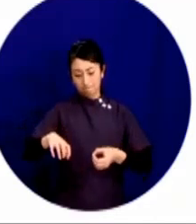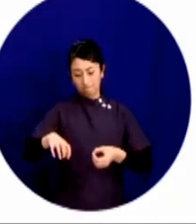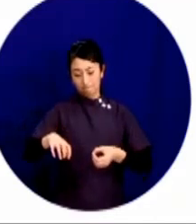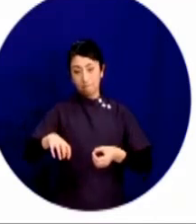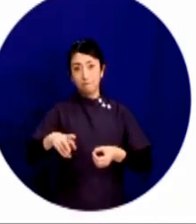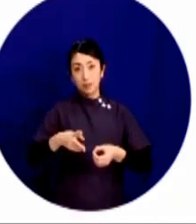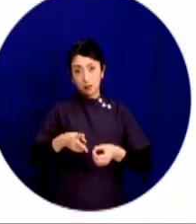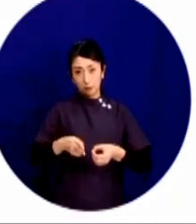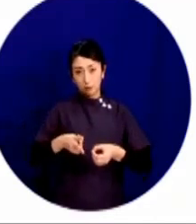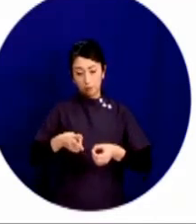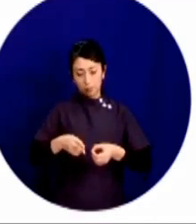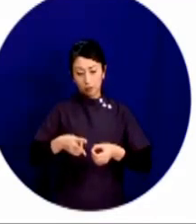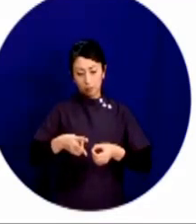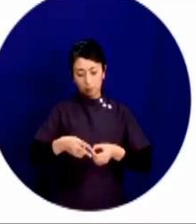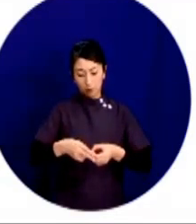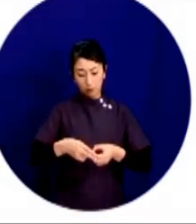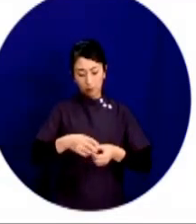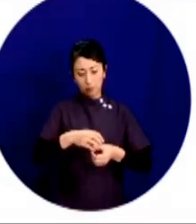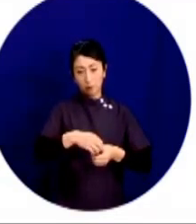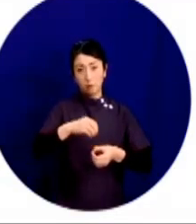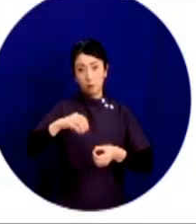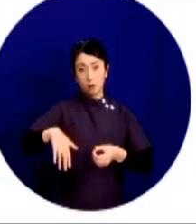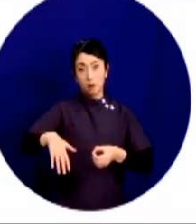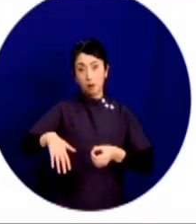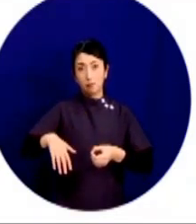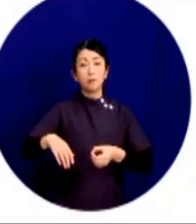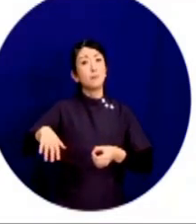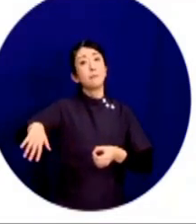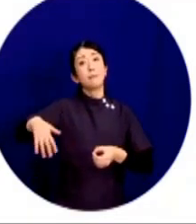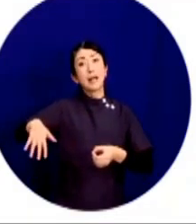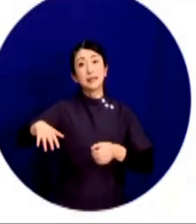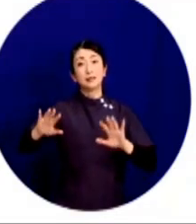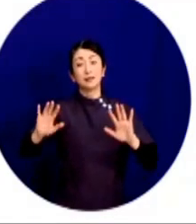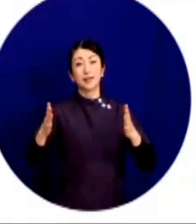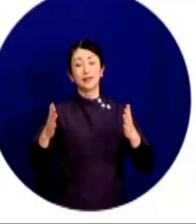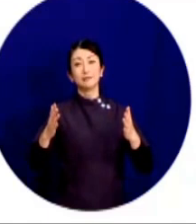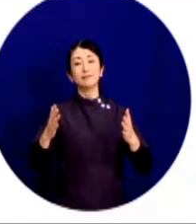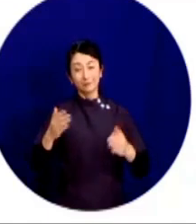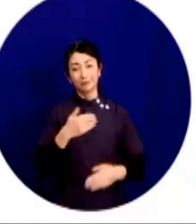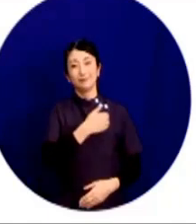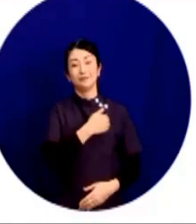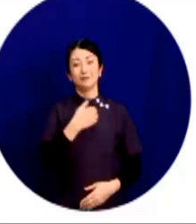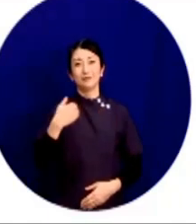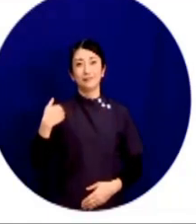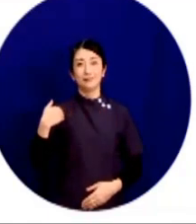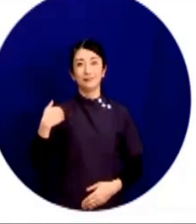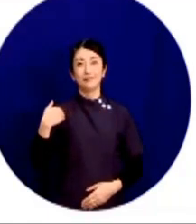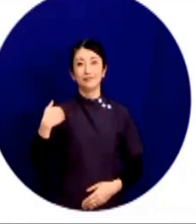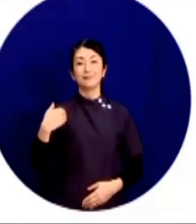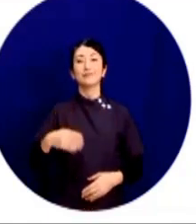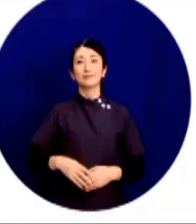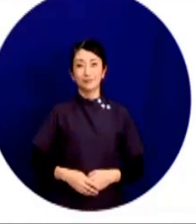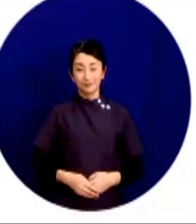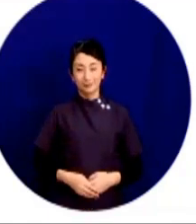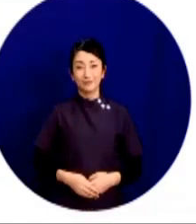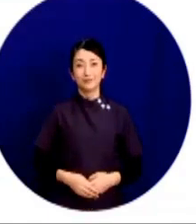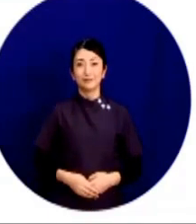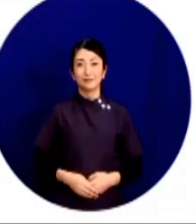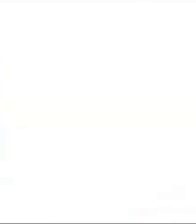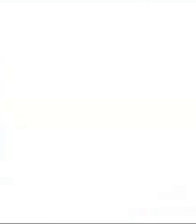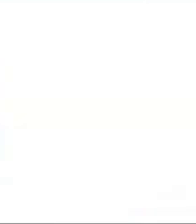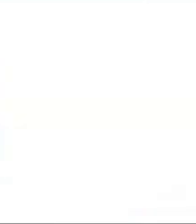術後全く体の動きの麻痺がない状態で腫瘍が摘出できるという方法でございます